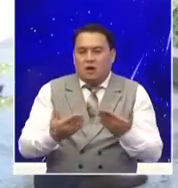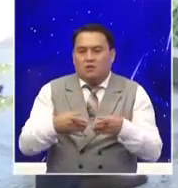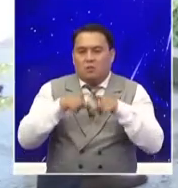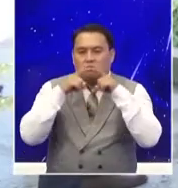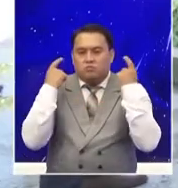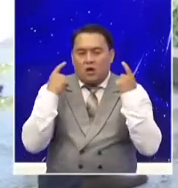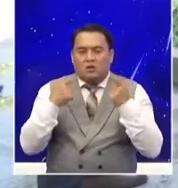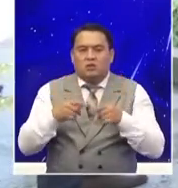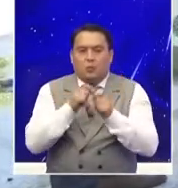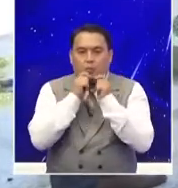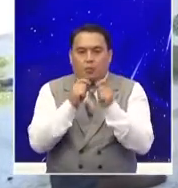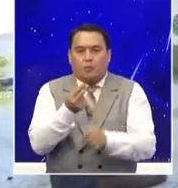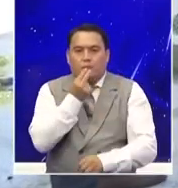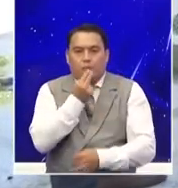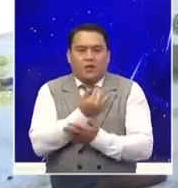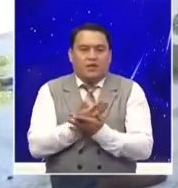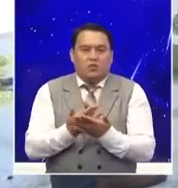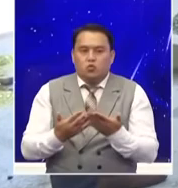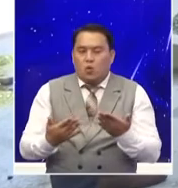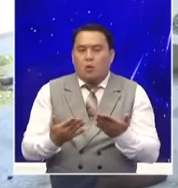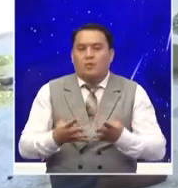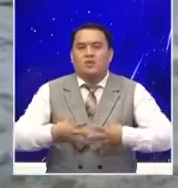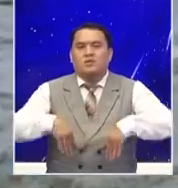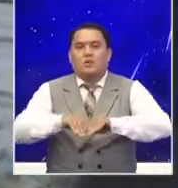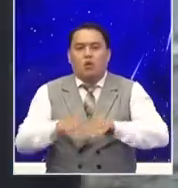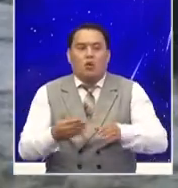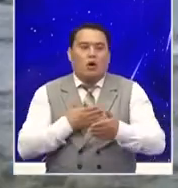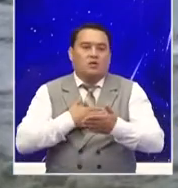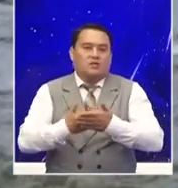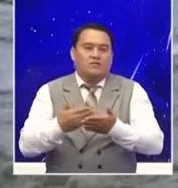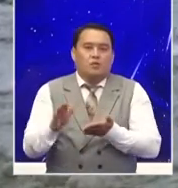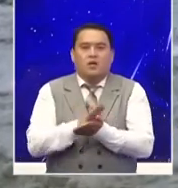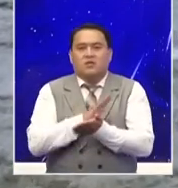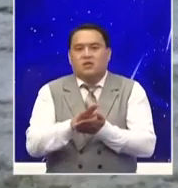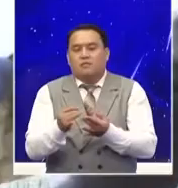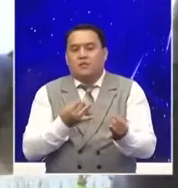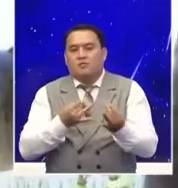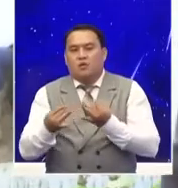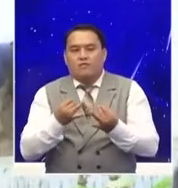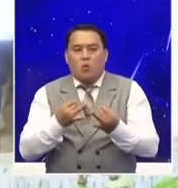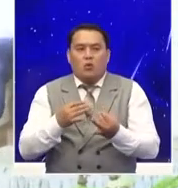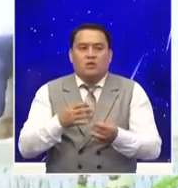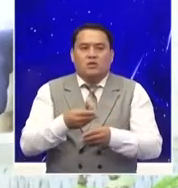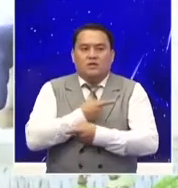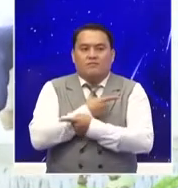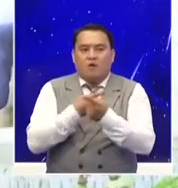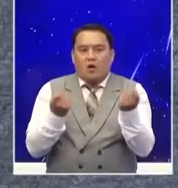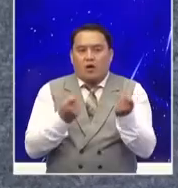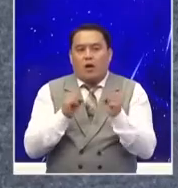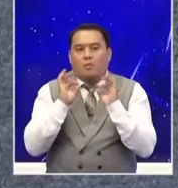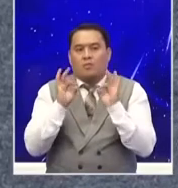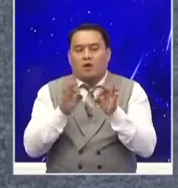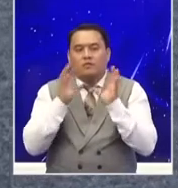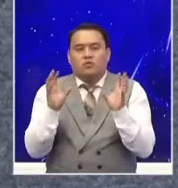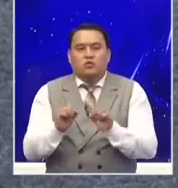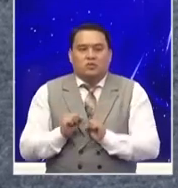и продуктовых посылок. Помимо этого, представители общества и волонтеры проводили беседы и раздавали информационные материалы о том, как правильно